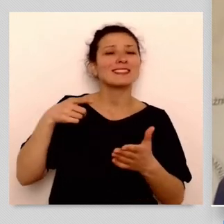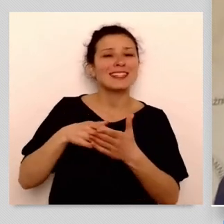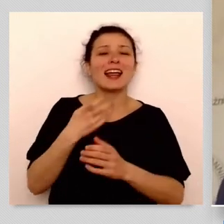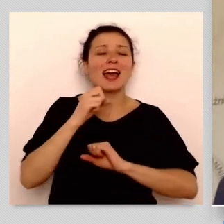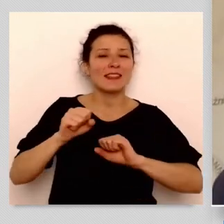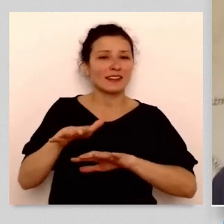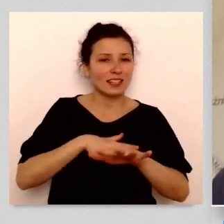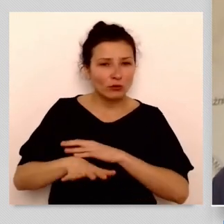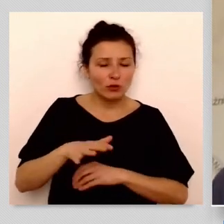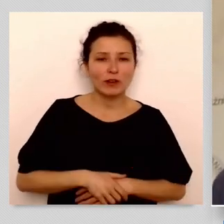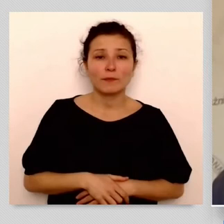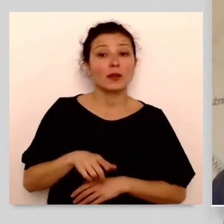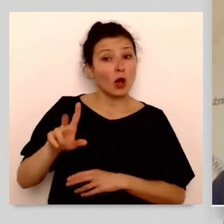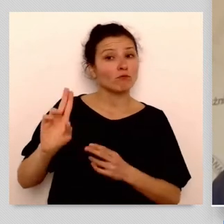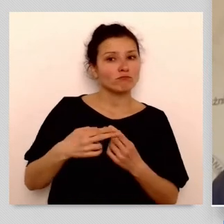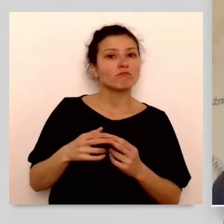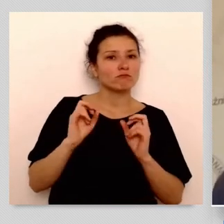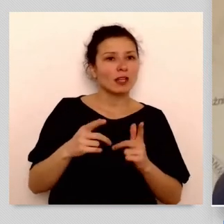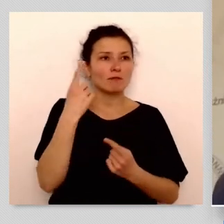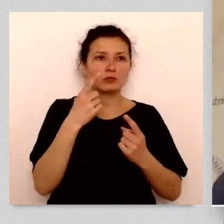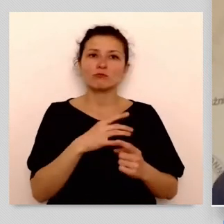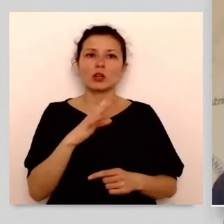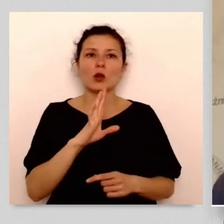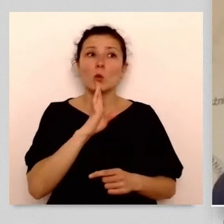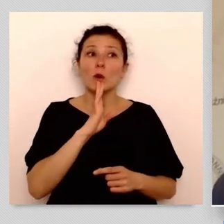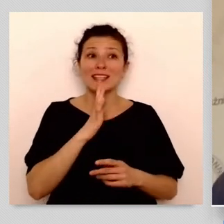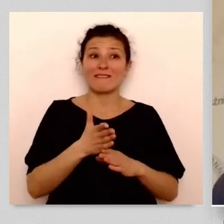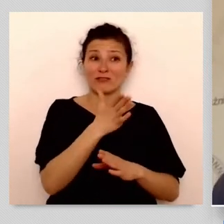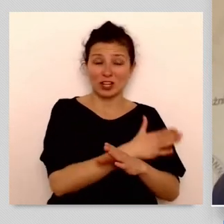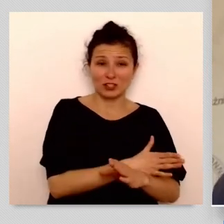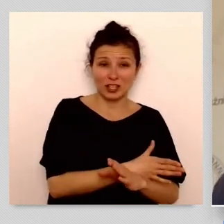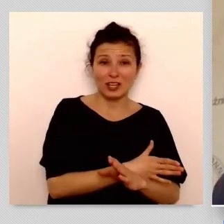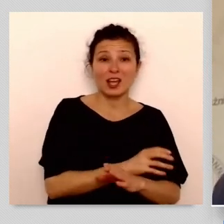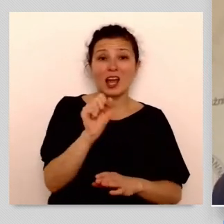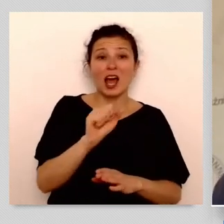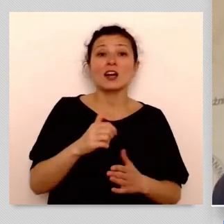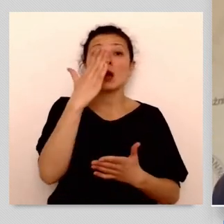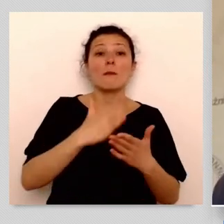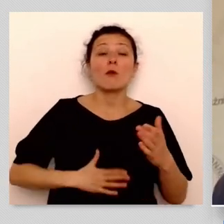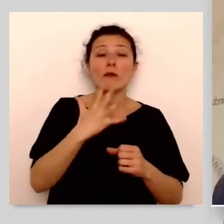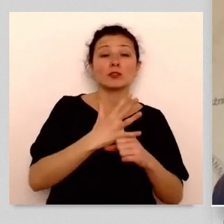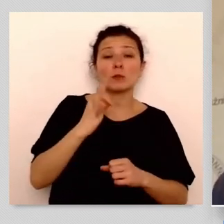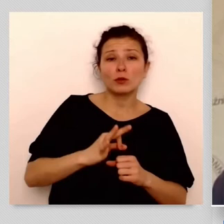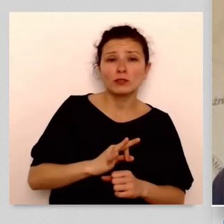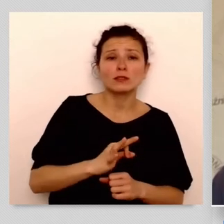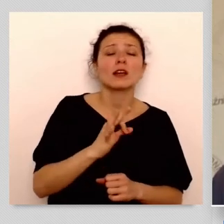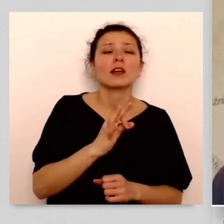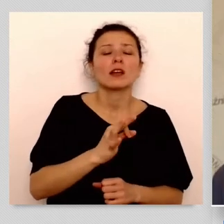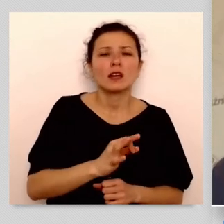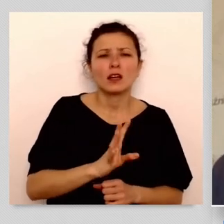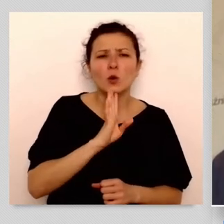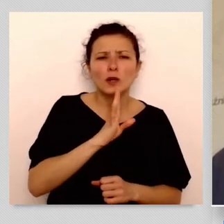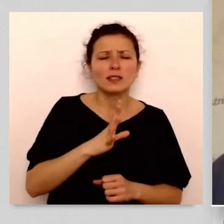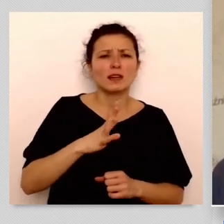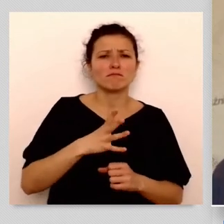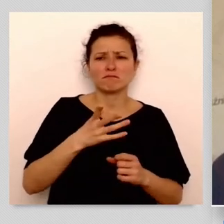wtedy, tak myśleliśmy w Stanach Zjednoczonych, dopóki nie połowa Stanów Zjednoczonych nie została objęta blackoutem. Ale